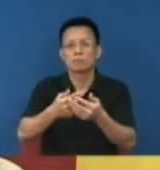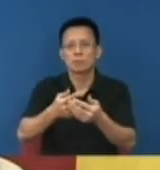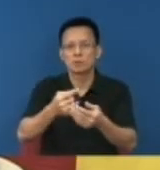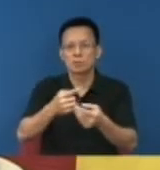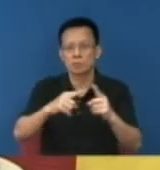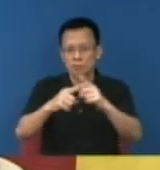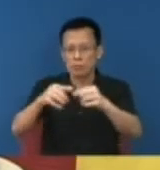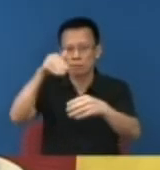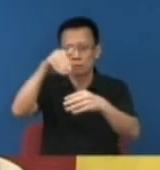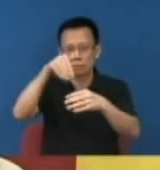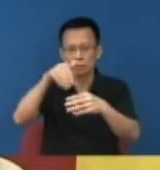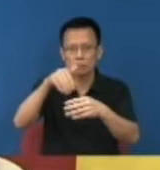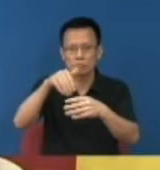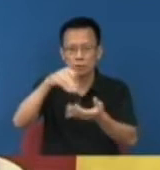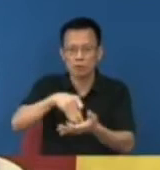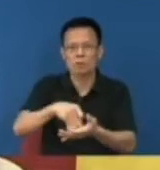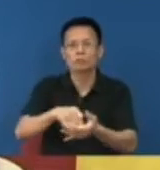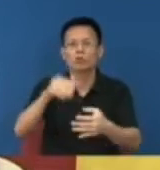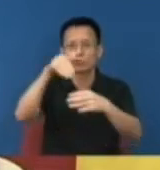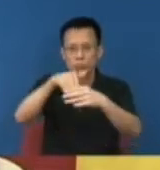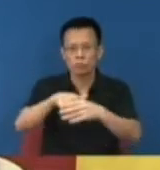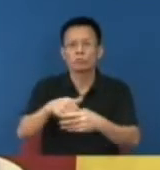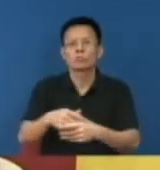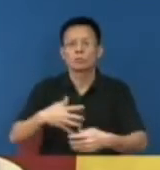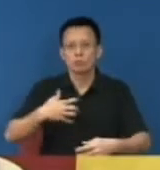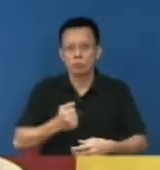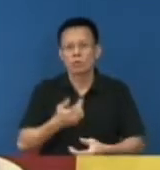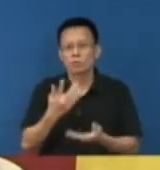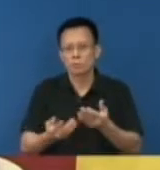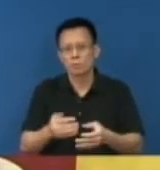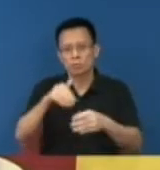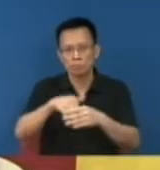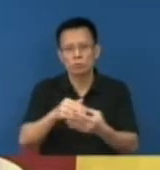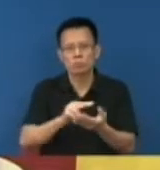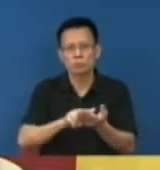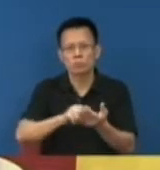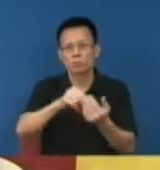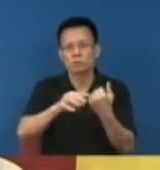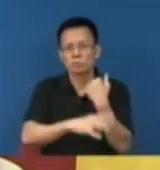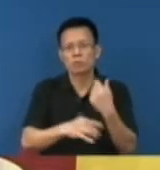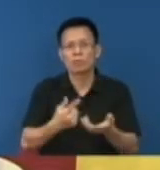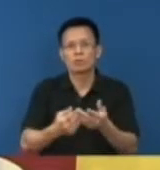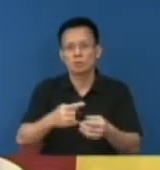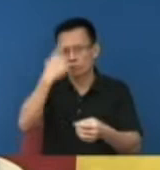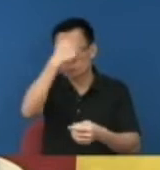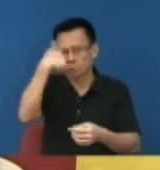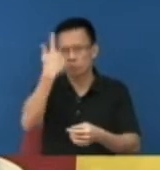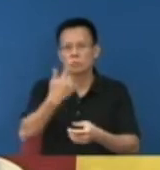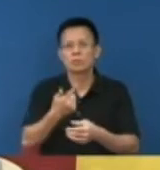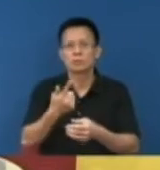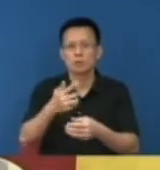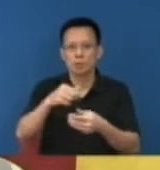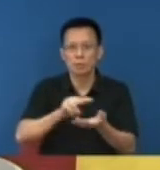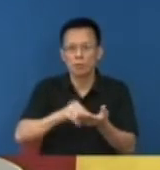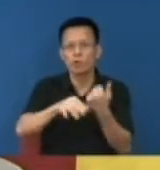參與選舉嘅權利，無論係呢個競選或者係選某一個人當這個立法會議員或者區議